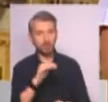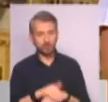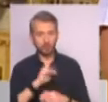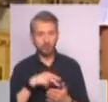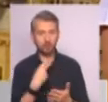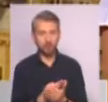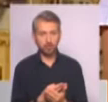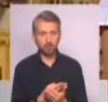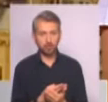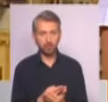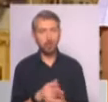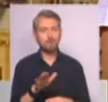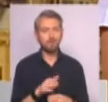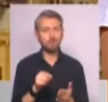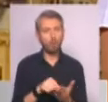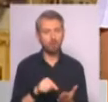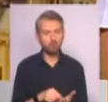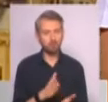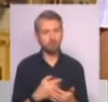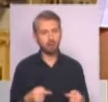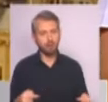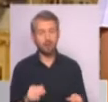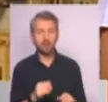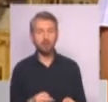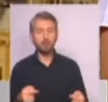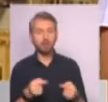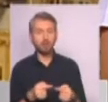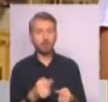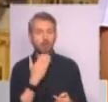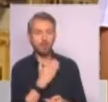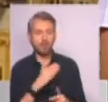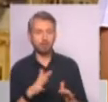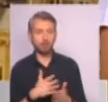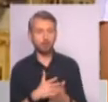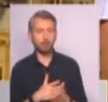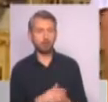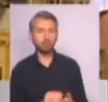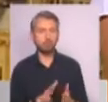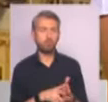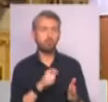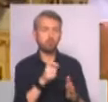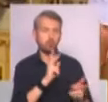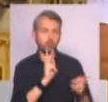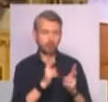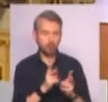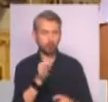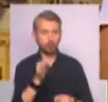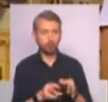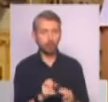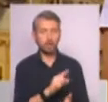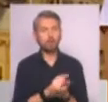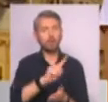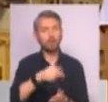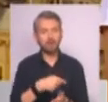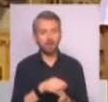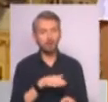передбачено поділ майна. І, відповідно, ну, на крайній випадок вже подавати до суду про зобов'язання вчинити дії, але пенсіонер звідкіляє, так сказати,